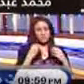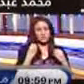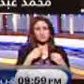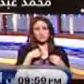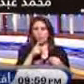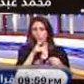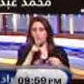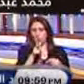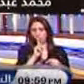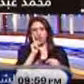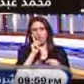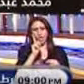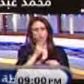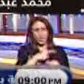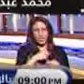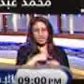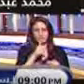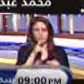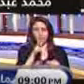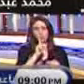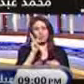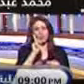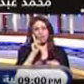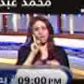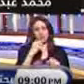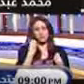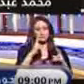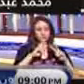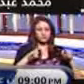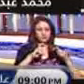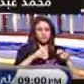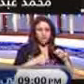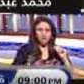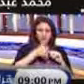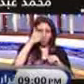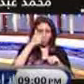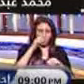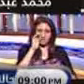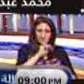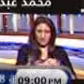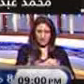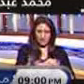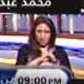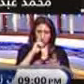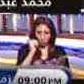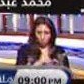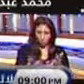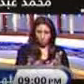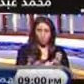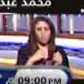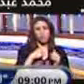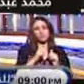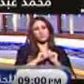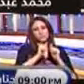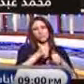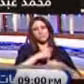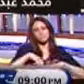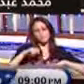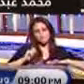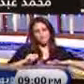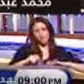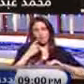وقائع واشخاص بعينهم، لان ده في النهايه بيصب في الوصول للحقيقه. يعني ان شاء الله